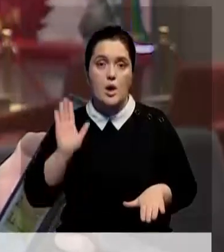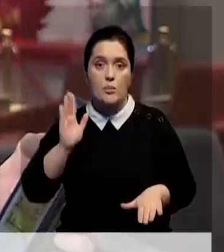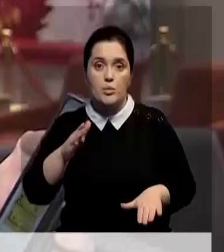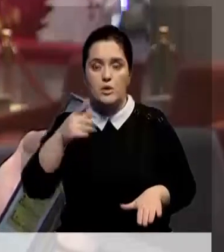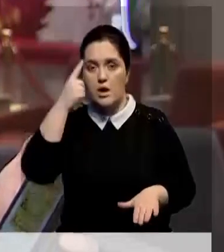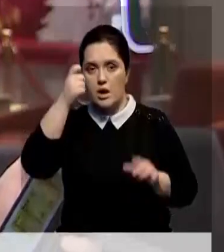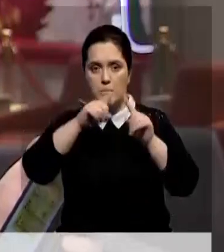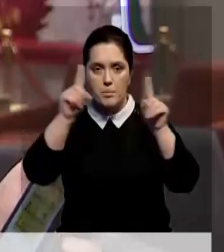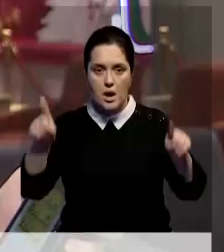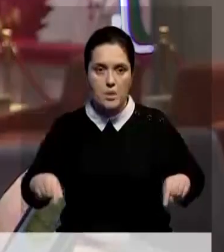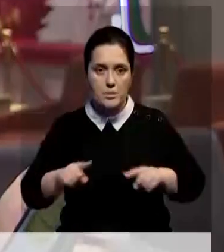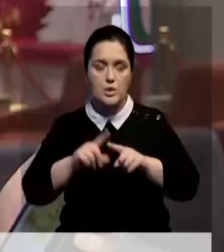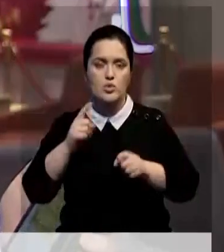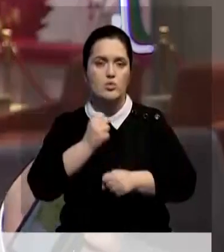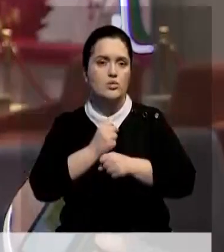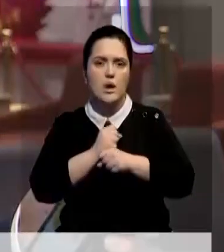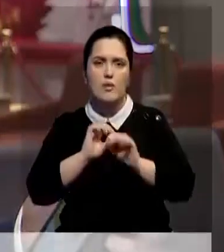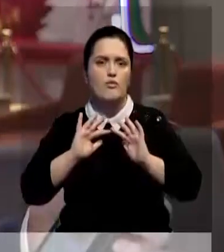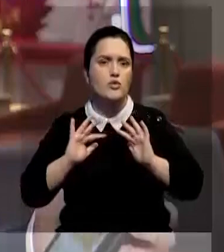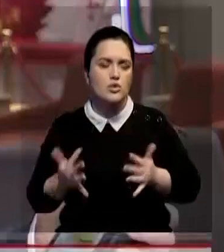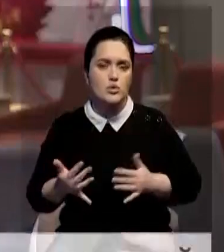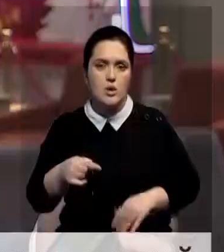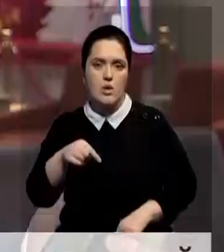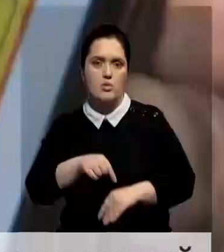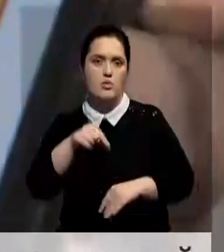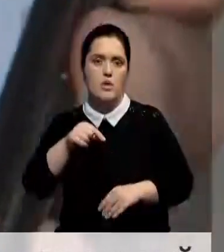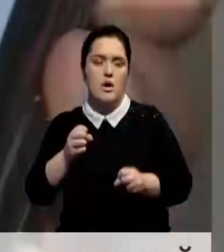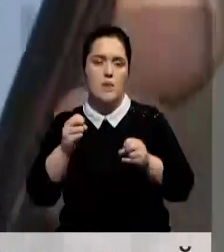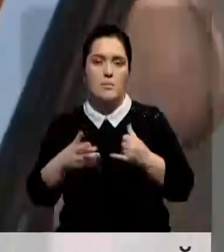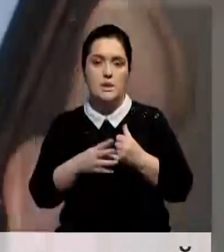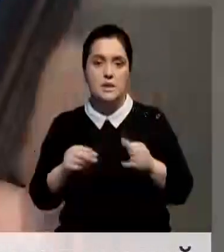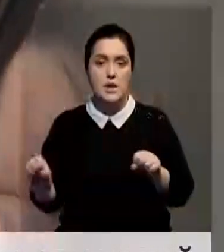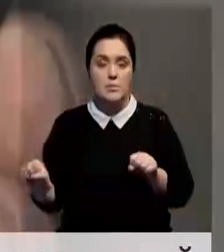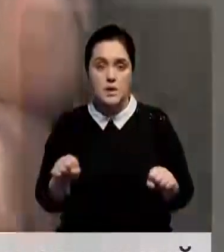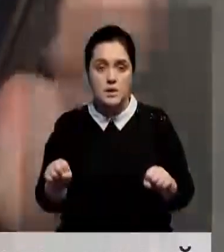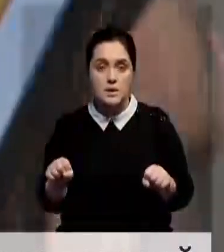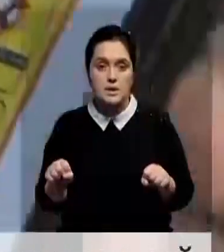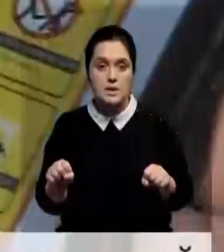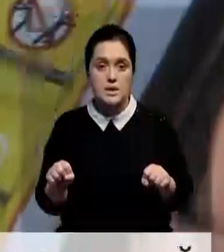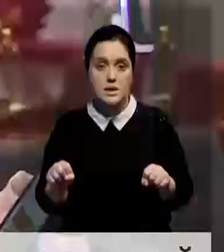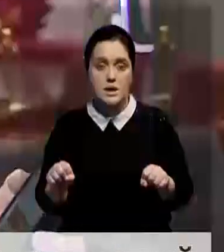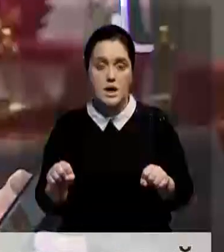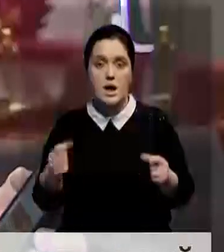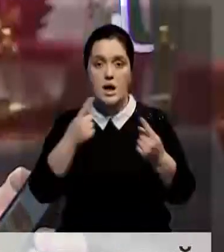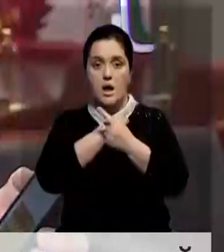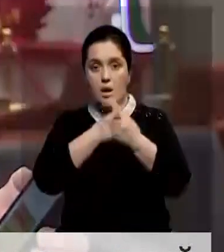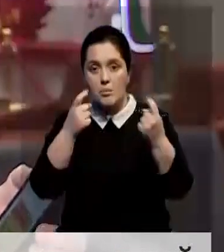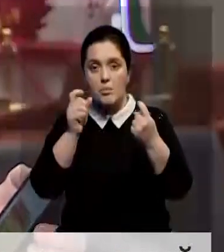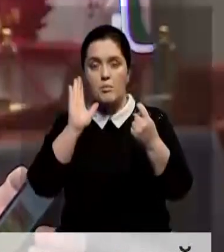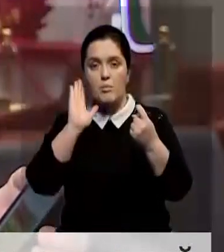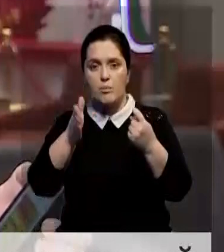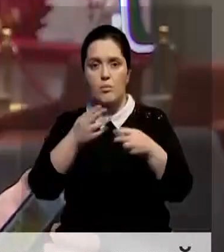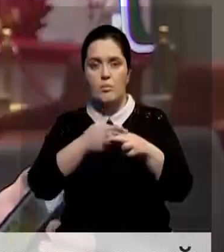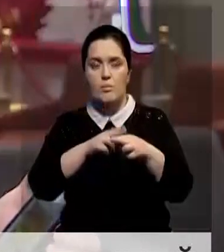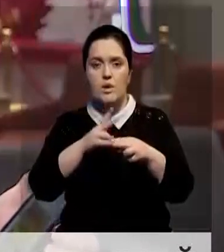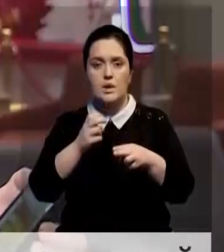памятка, что делать в случае там, ощутимого опасного землетрясения. То есть это... оповещение, она будет где-то уже